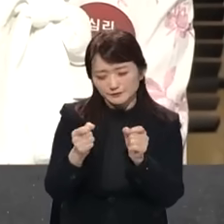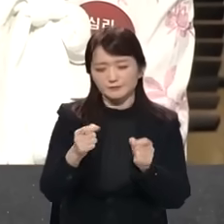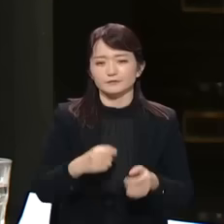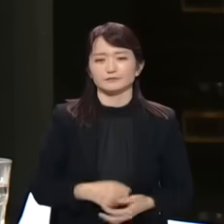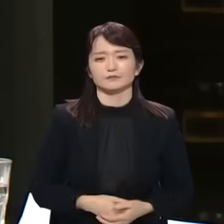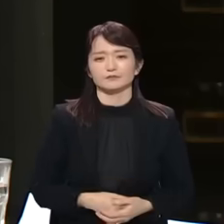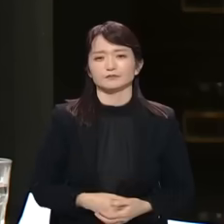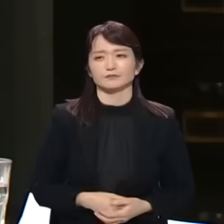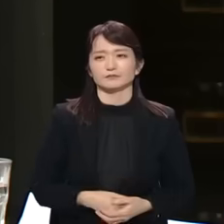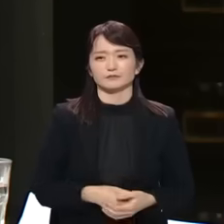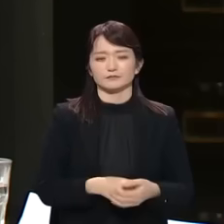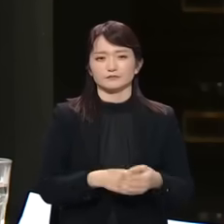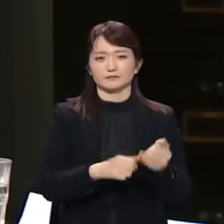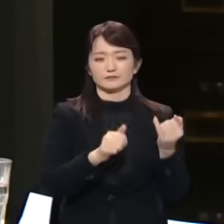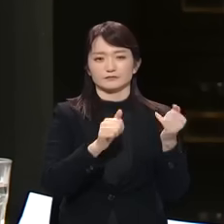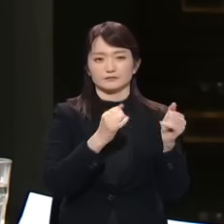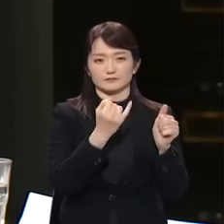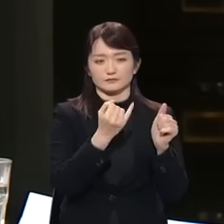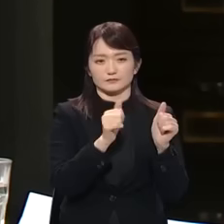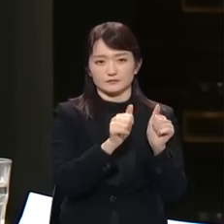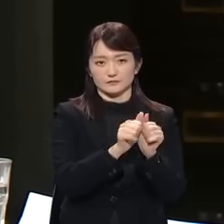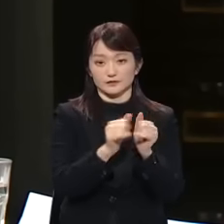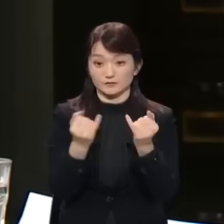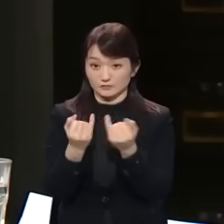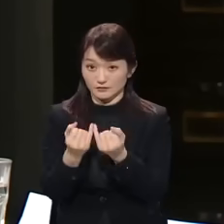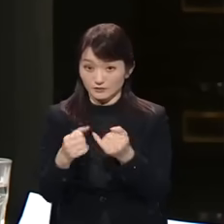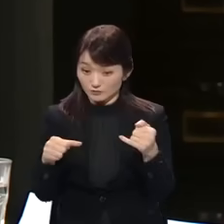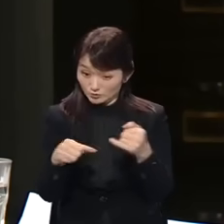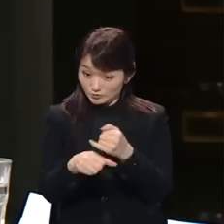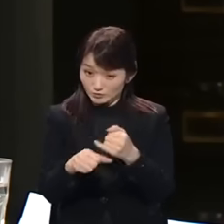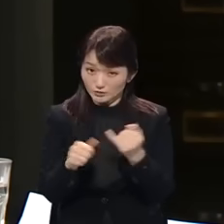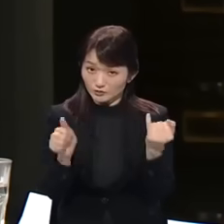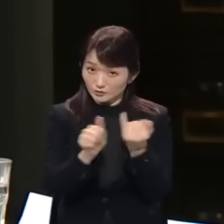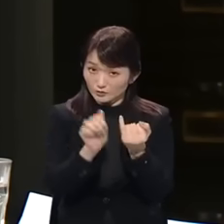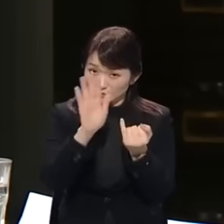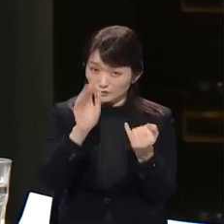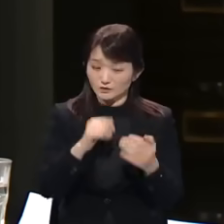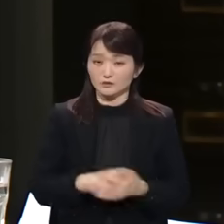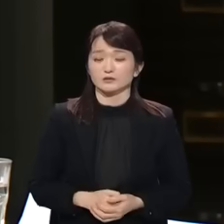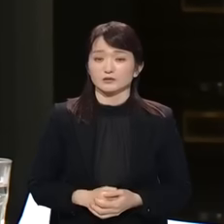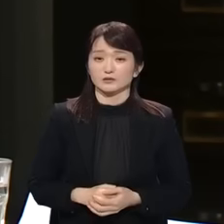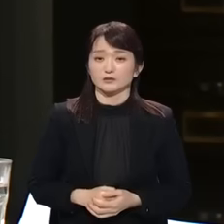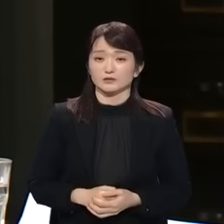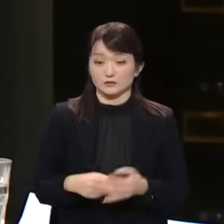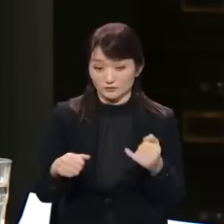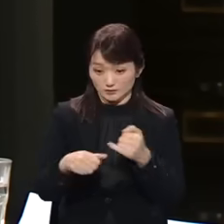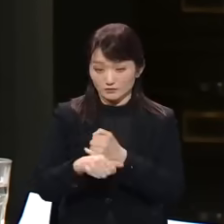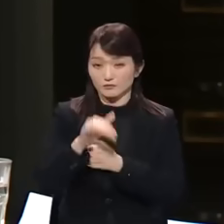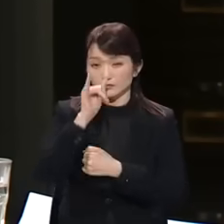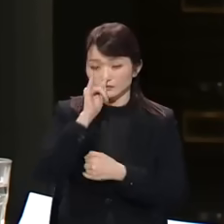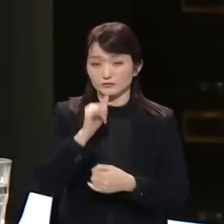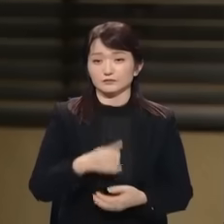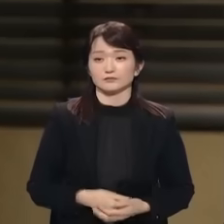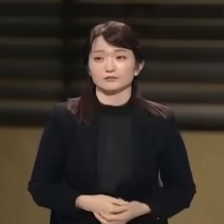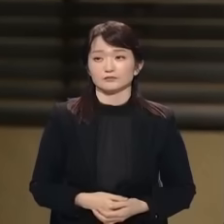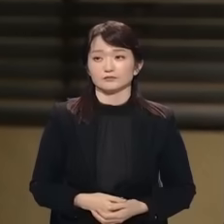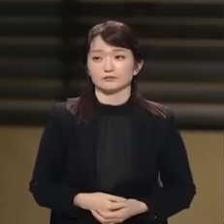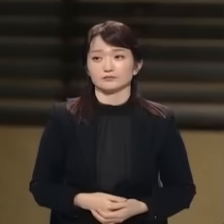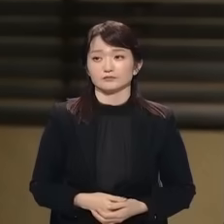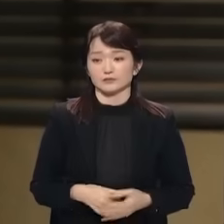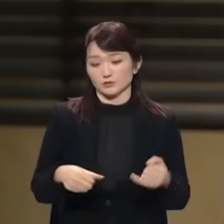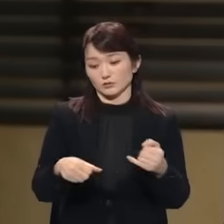자 그렇죠 남녀가 교재하면 뭐 다 결혼해야 되는 거 아니고 돌싱으로 만나도 연애만 할 수도 있죠 그렇죠 몇 개월간 교재 기간이